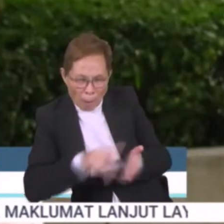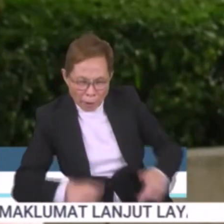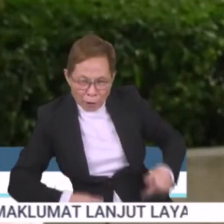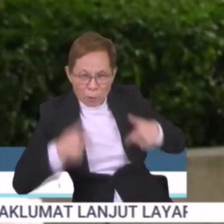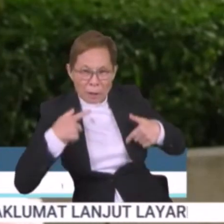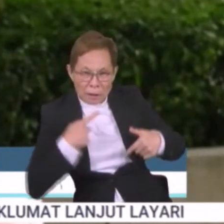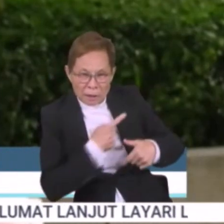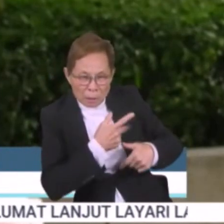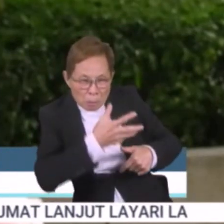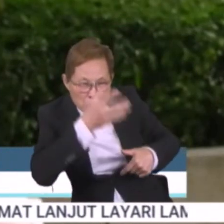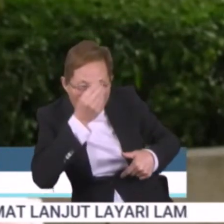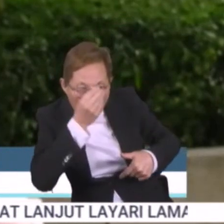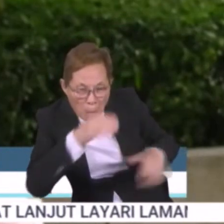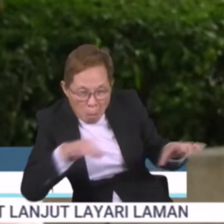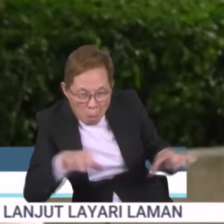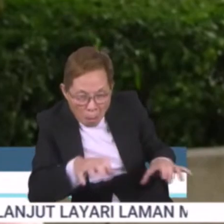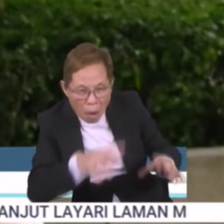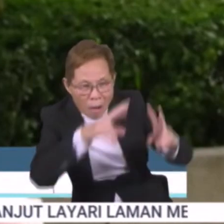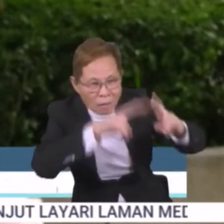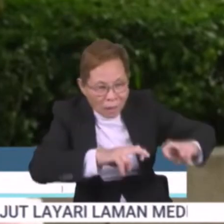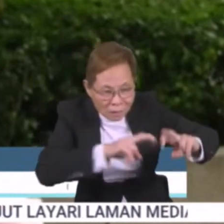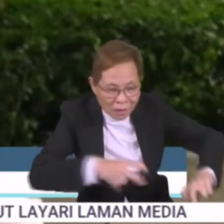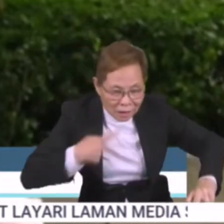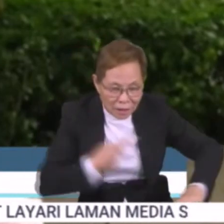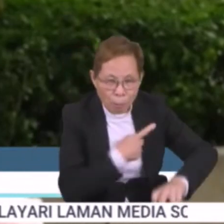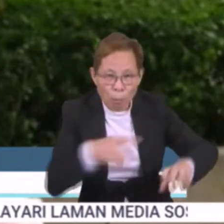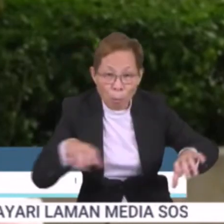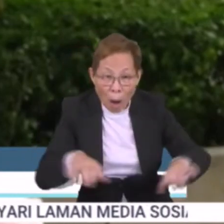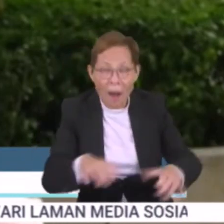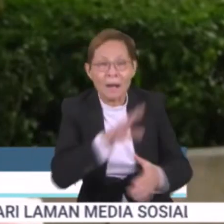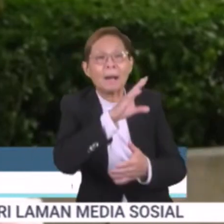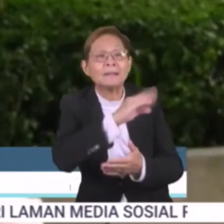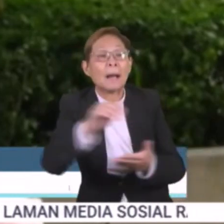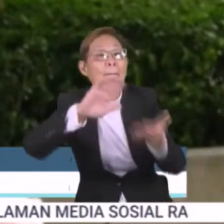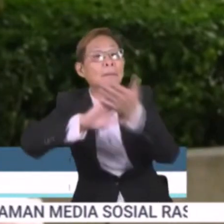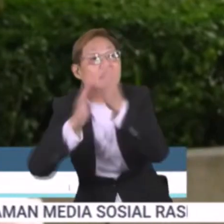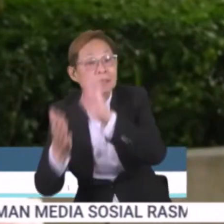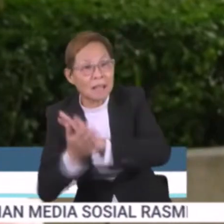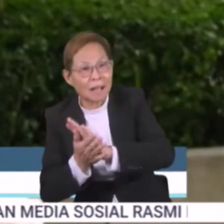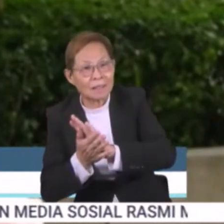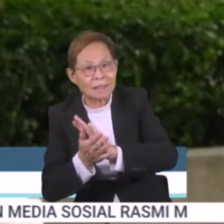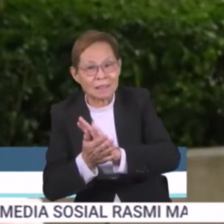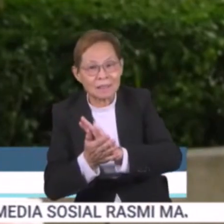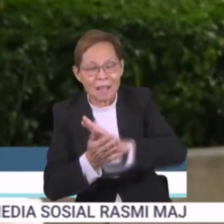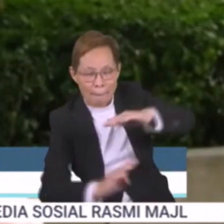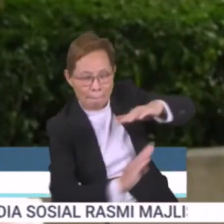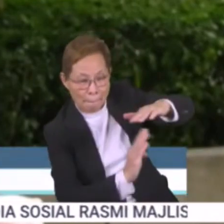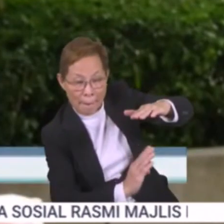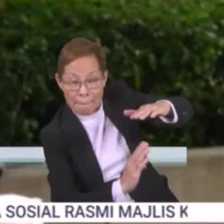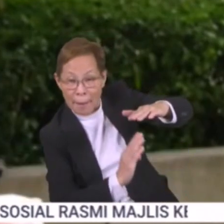cerap menggunakan kajian-kajian yang telah kita laksanakan dan kita jadikan sebagai satu baseline untuk